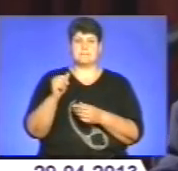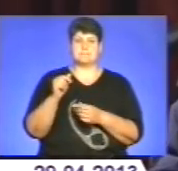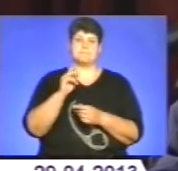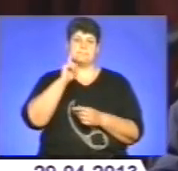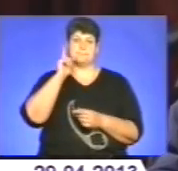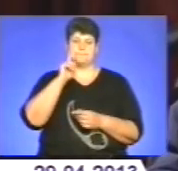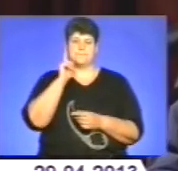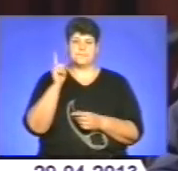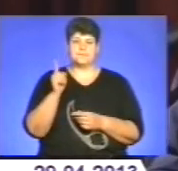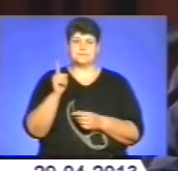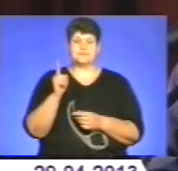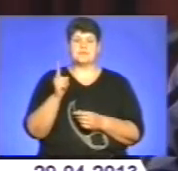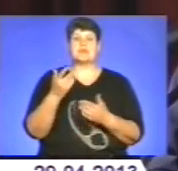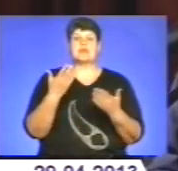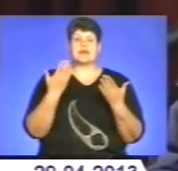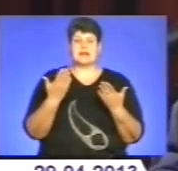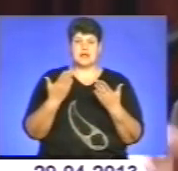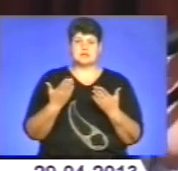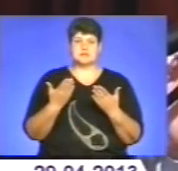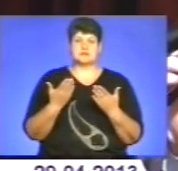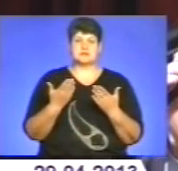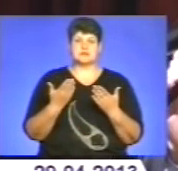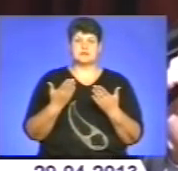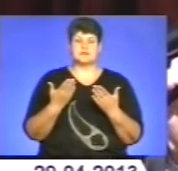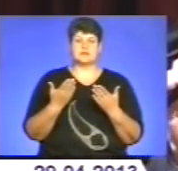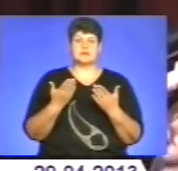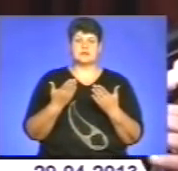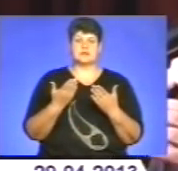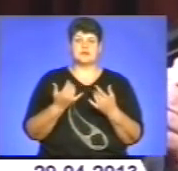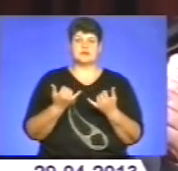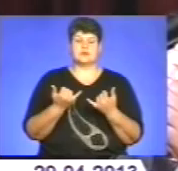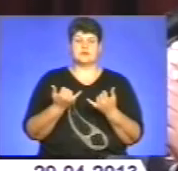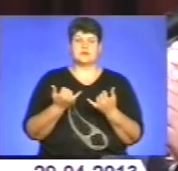покоління. Якраз із таких